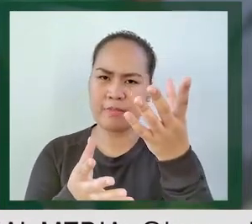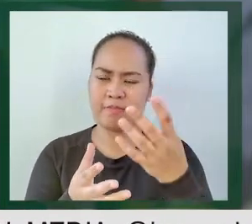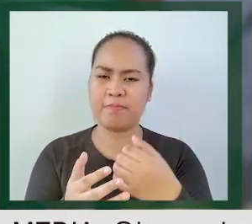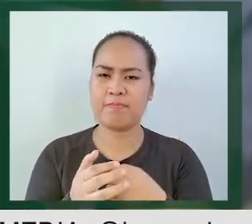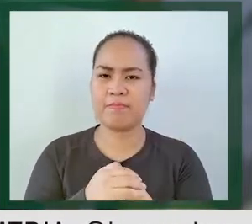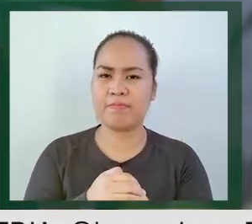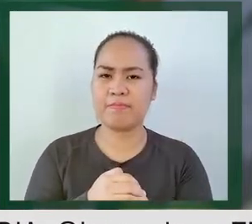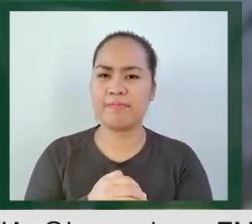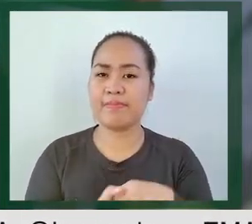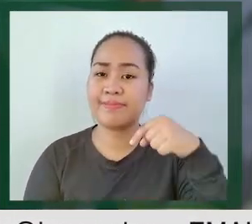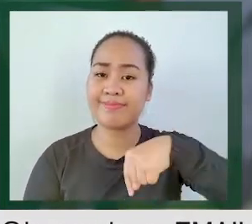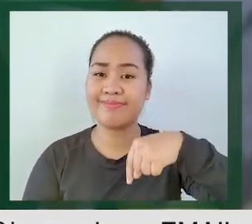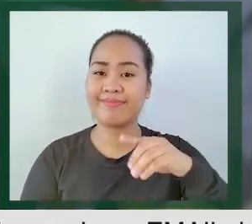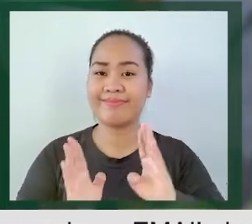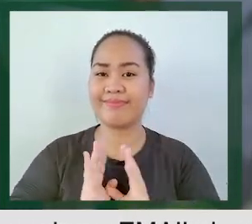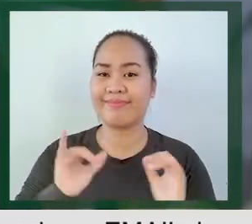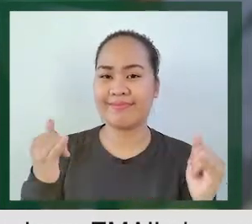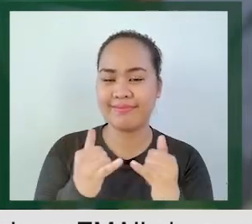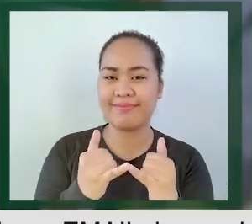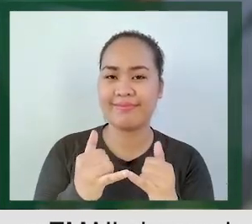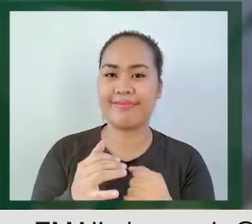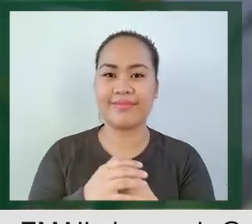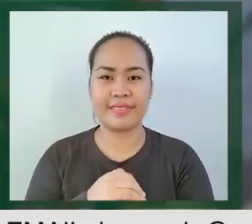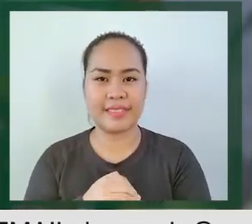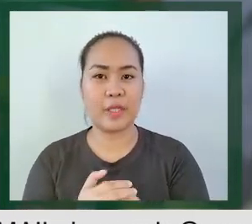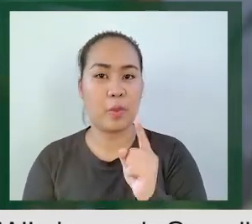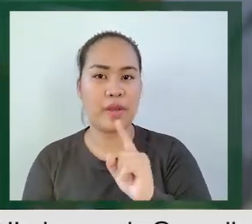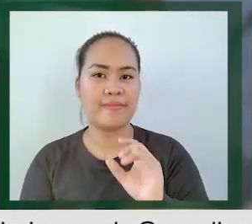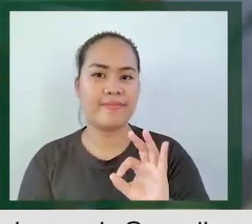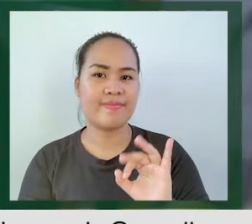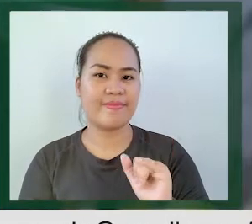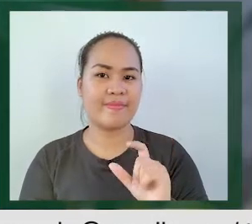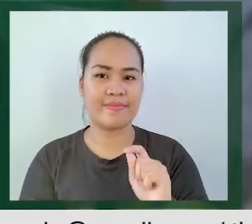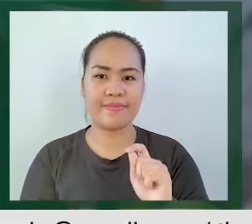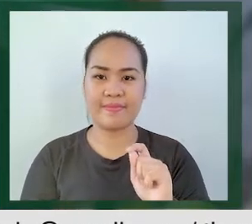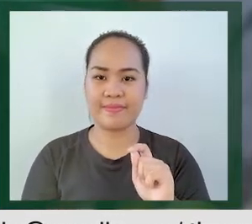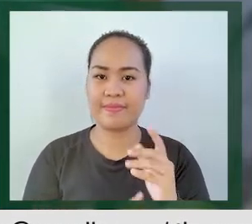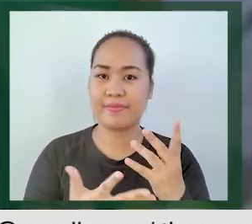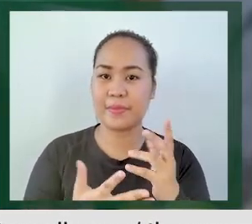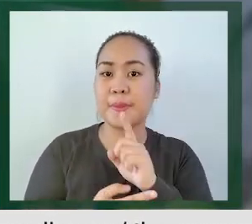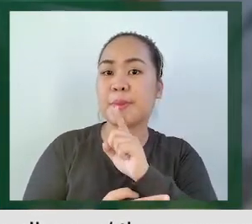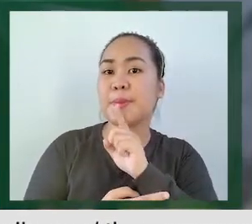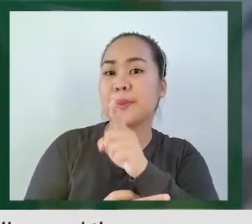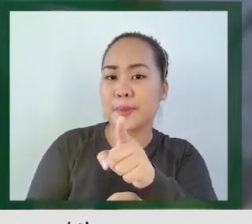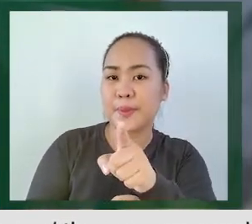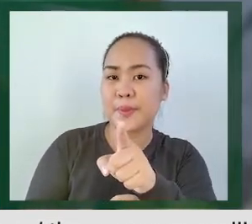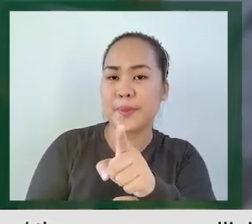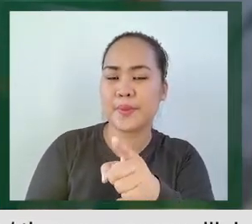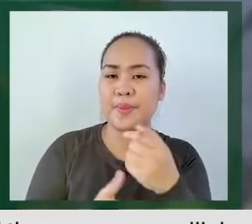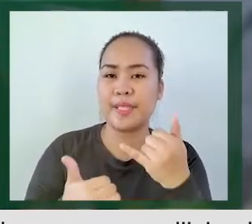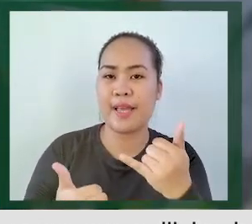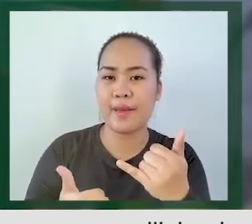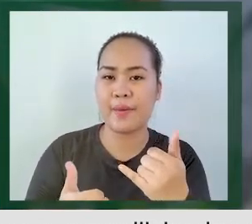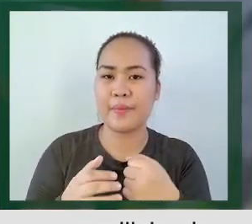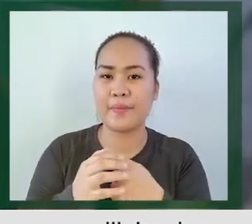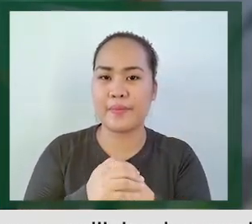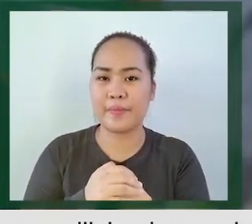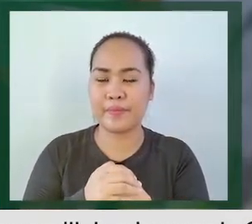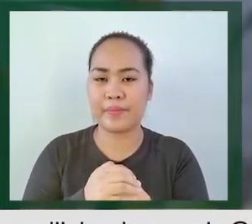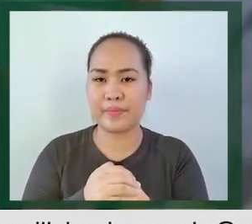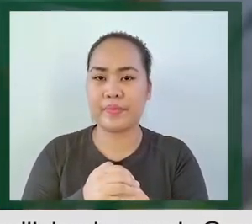to, ha, katotohanan na to, may basehan na to. Ang common transmission areas natin dito sa Barangay San Antonio